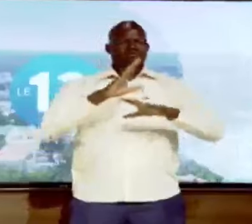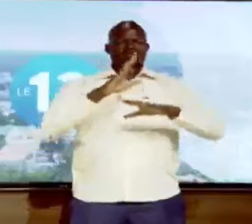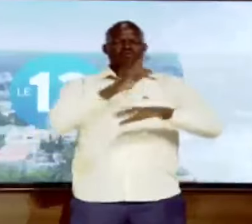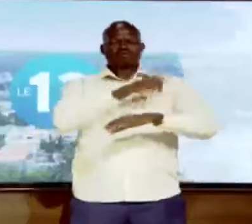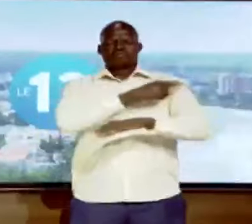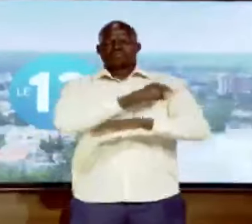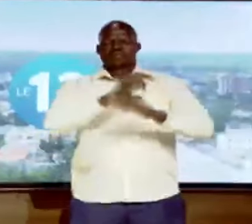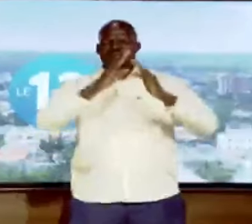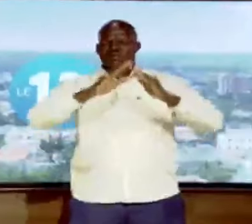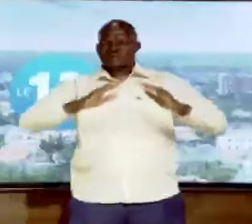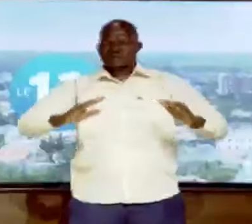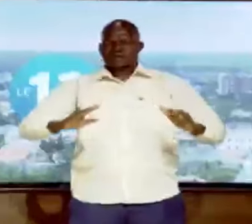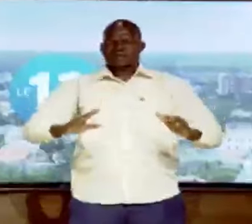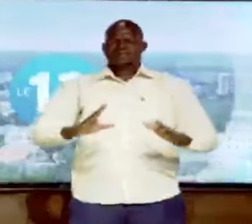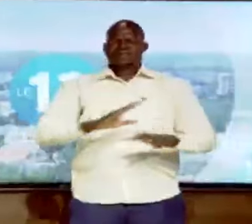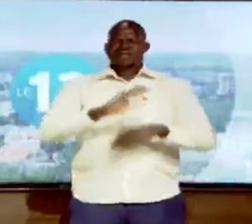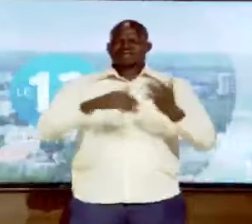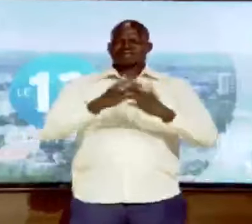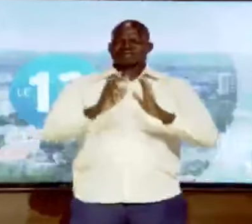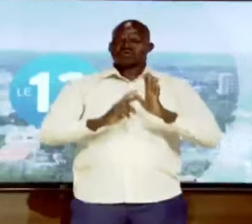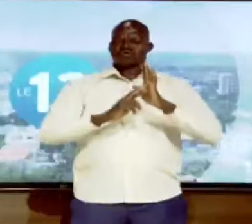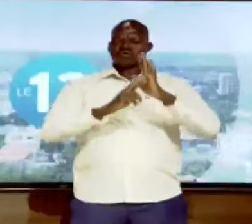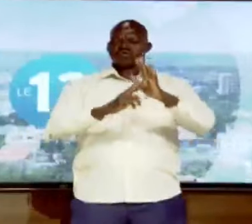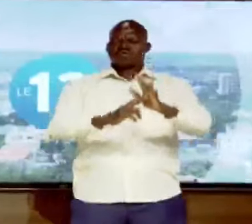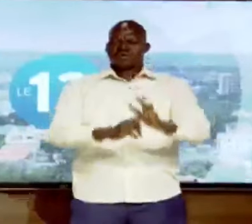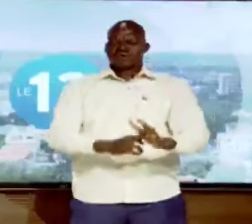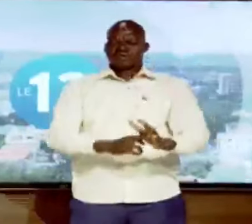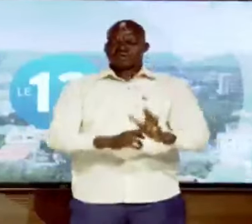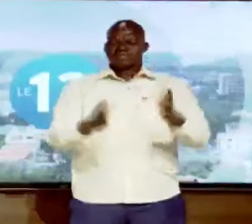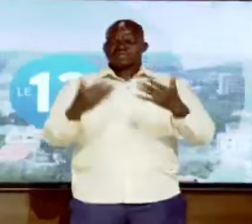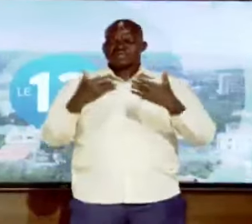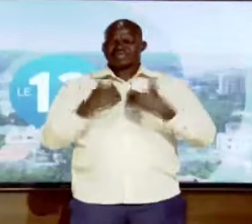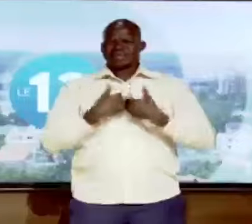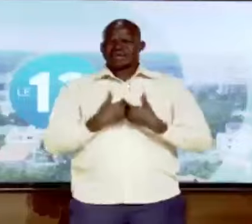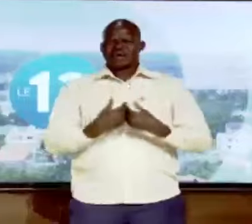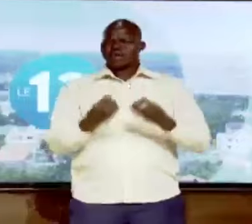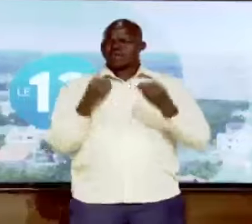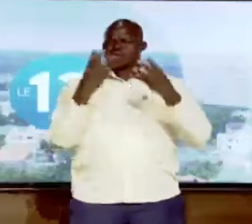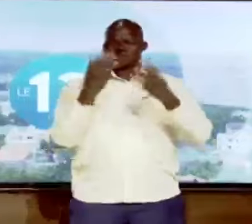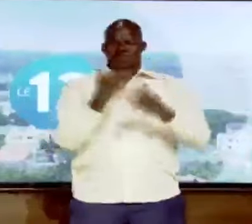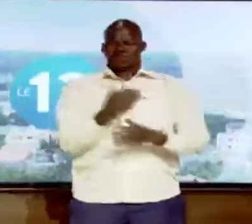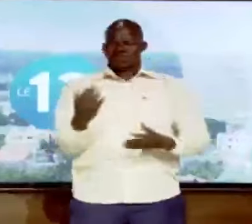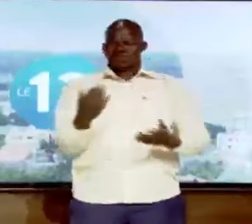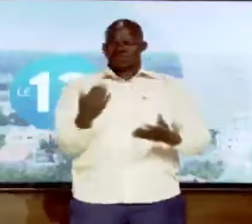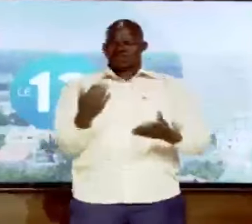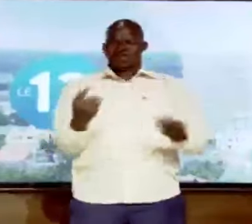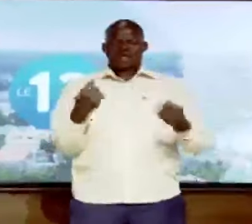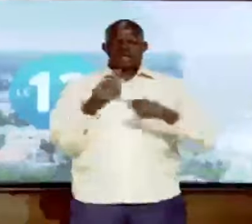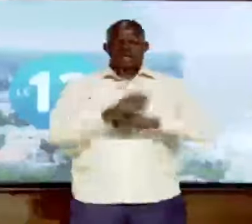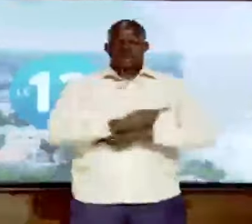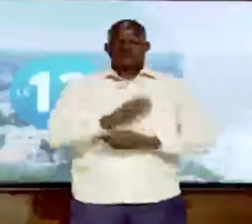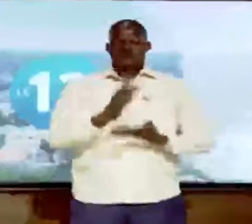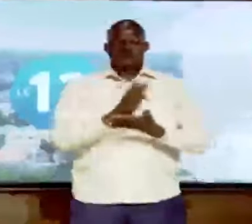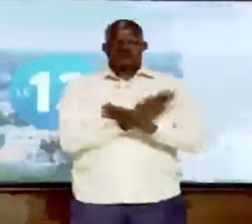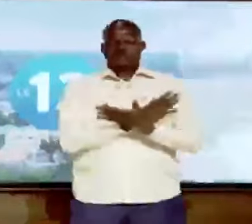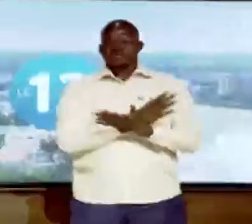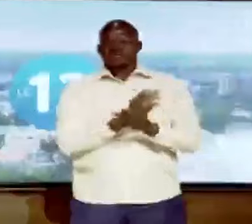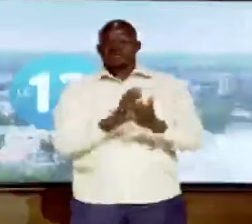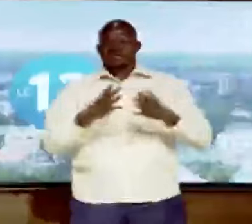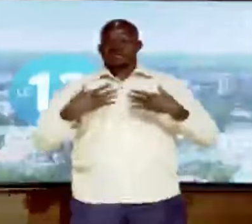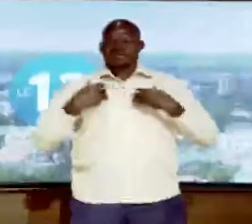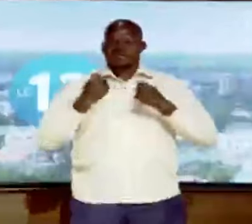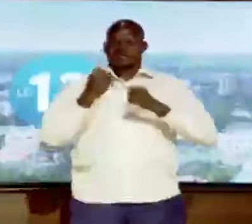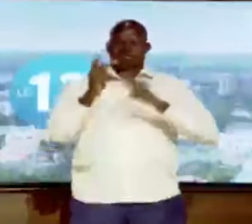CHU de gawa c'est un centre de référence doté d'équipement à la pointe de la technologie pour une amélioration qualitative de la santé des